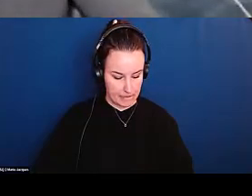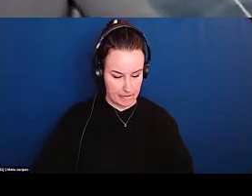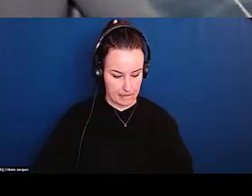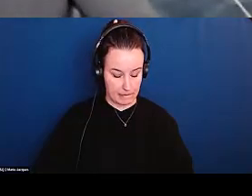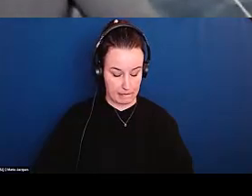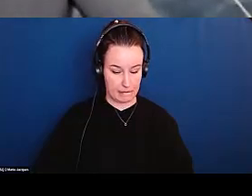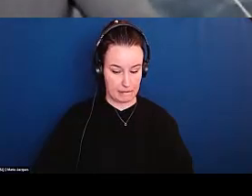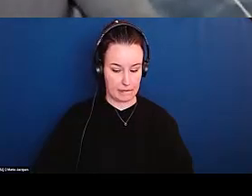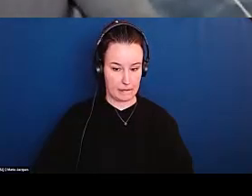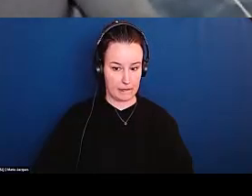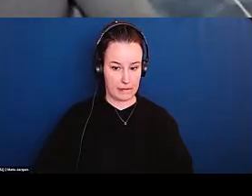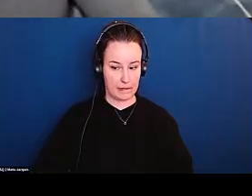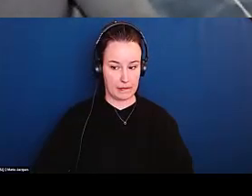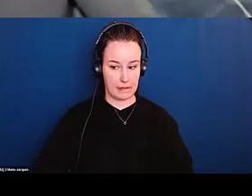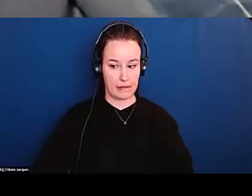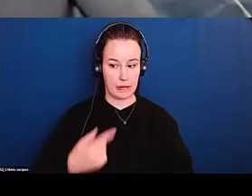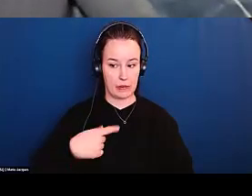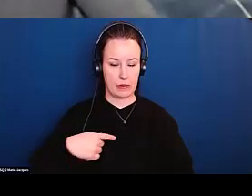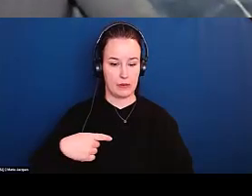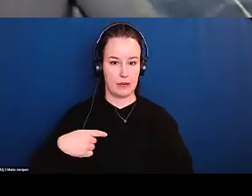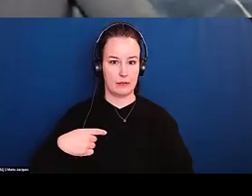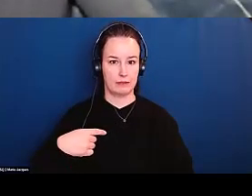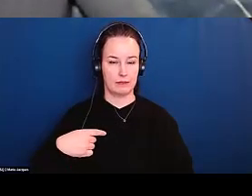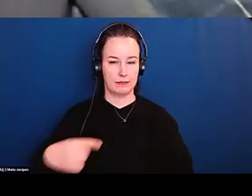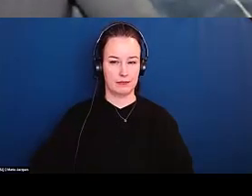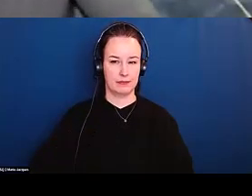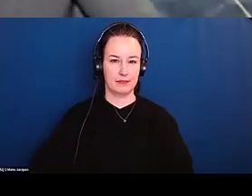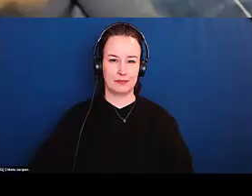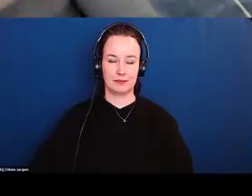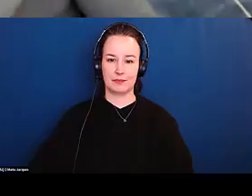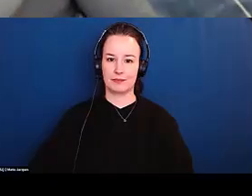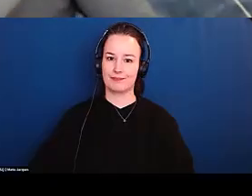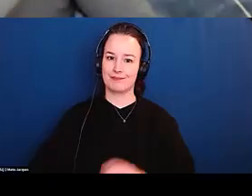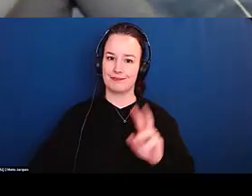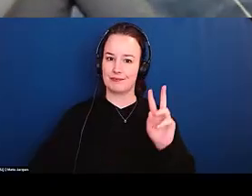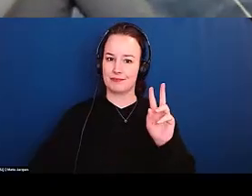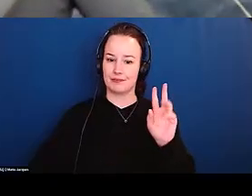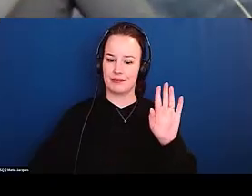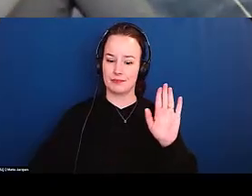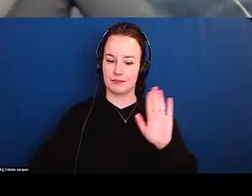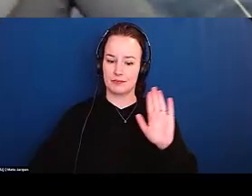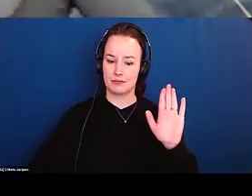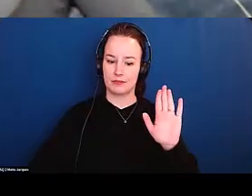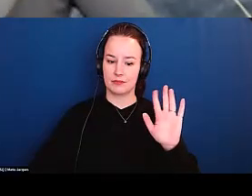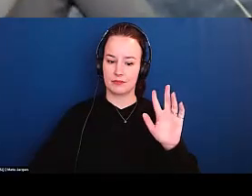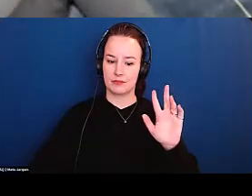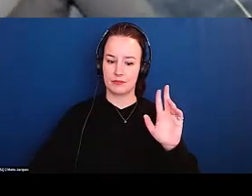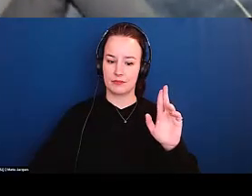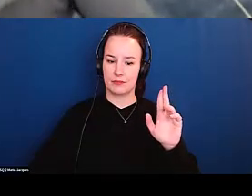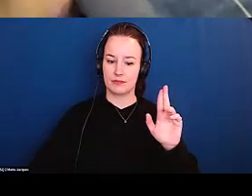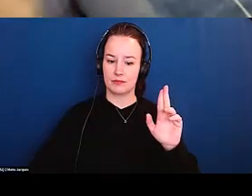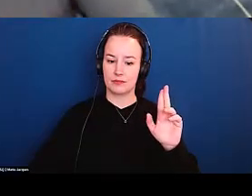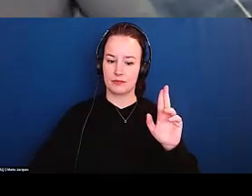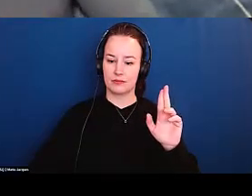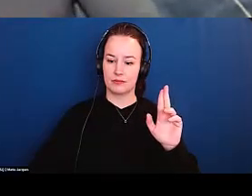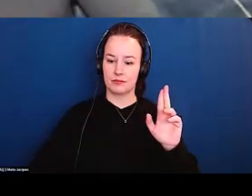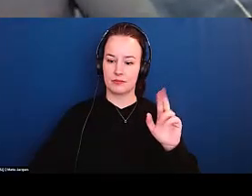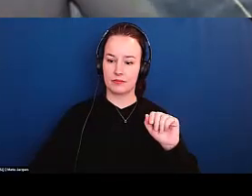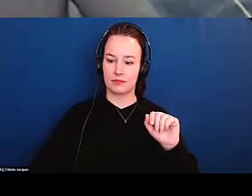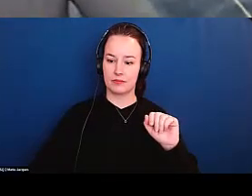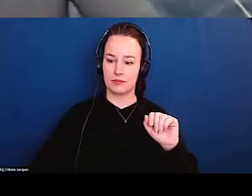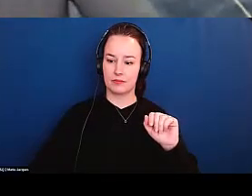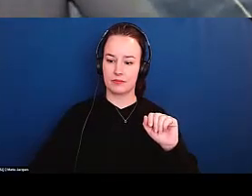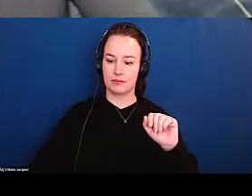Quand Nous on a venons de réalisé revoir toute nos notre politiques politique et et les nous essayons de politiques garder les qui personnes en existaient pour sécurité garantir la parce sécurité que nous avons des